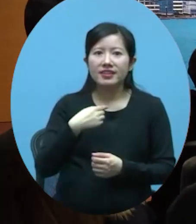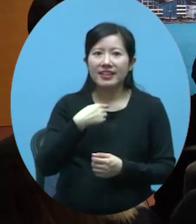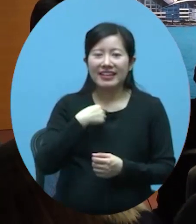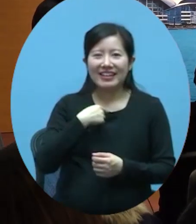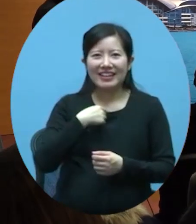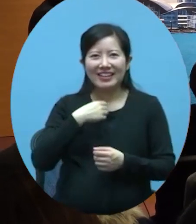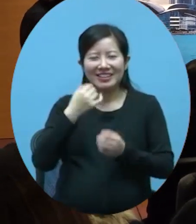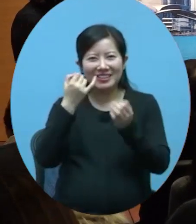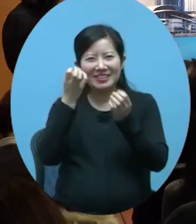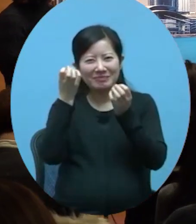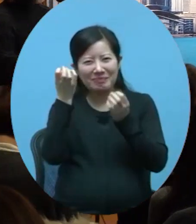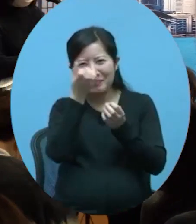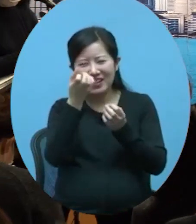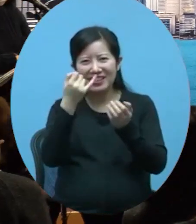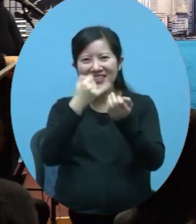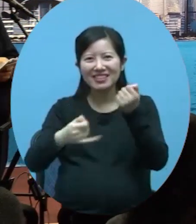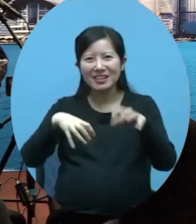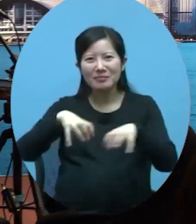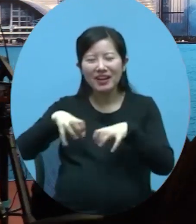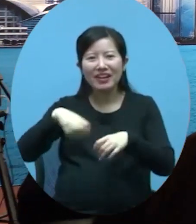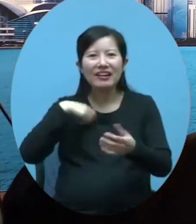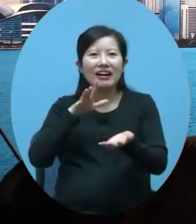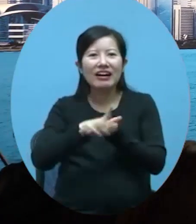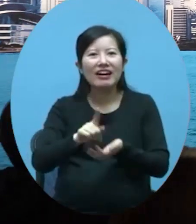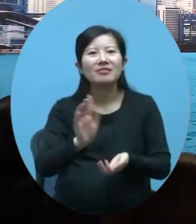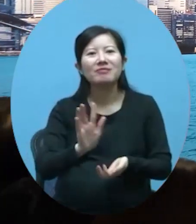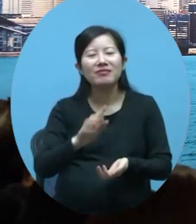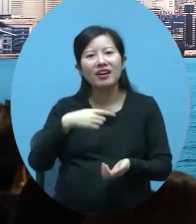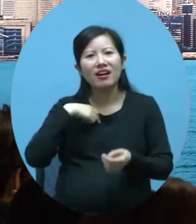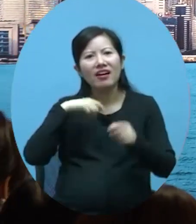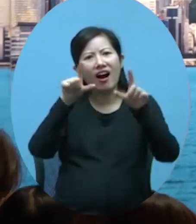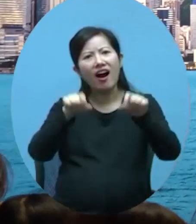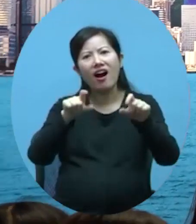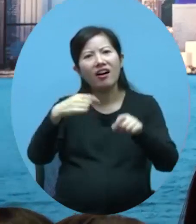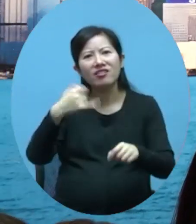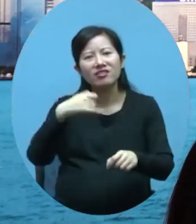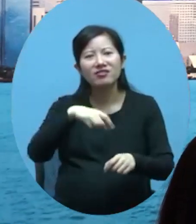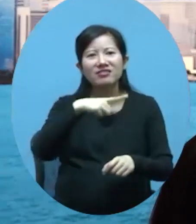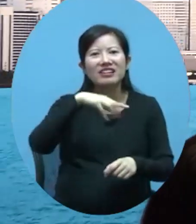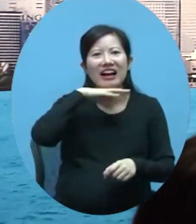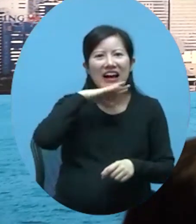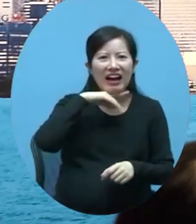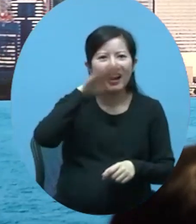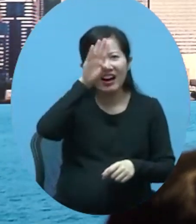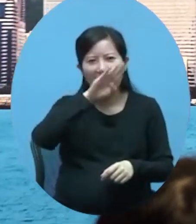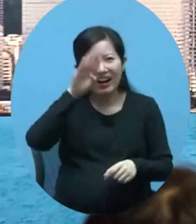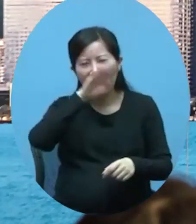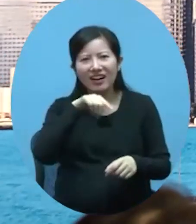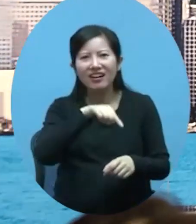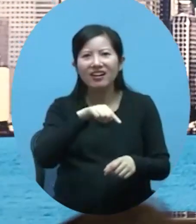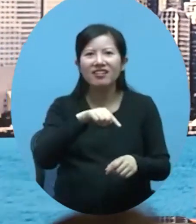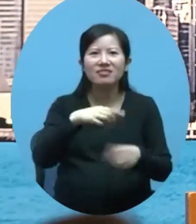物專家可能我也未必解釋得很清楚假陰性那樣東西我知道就是你拿一個版